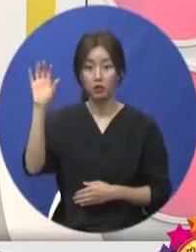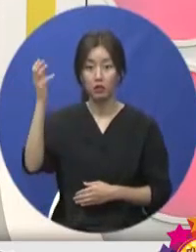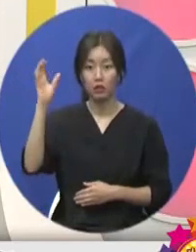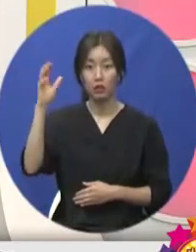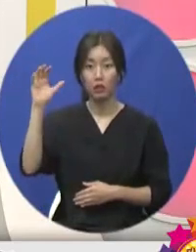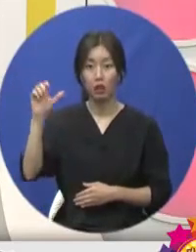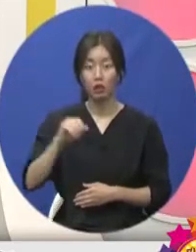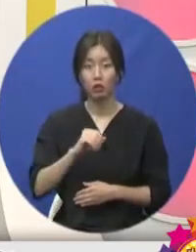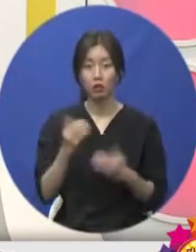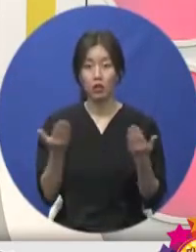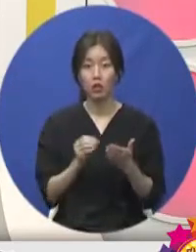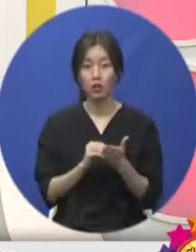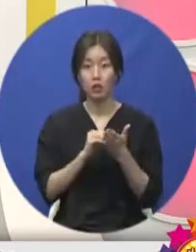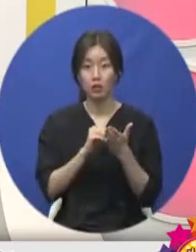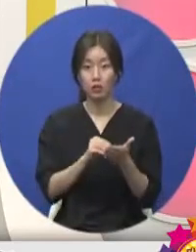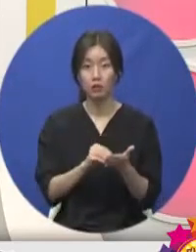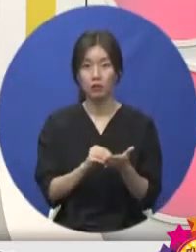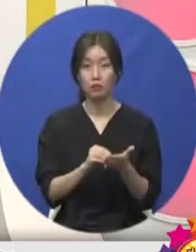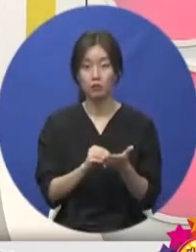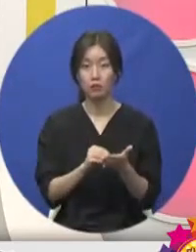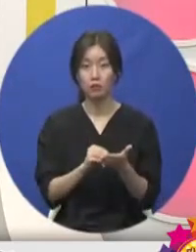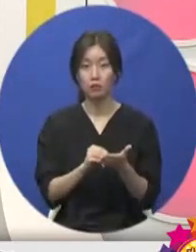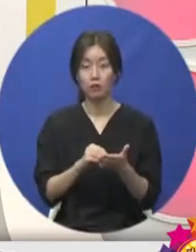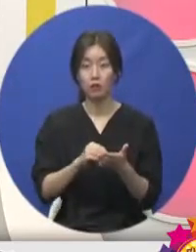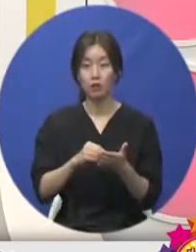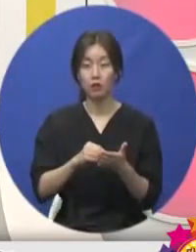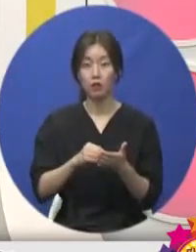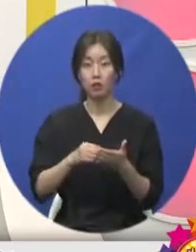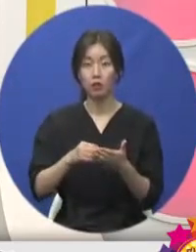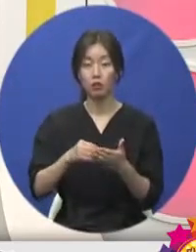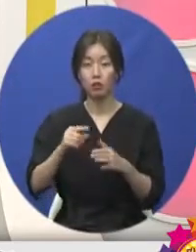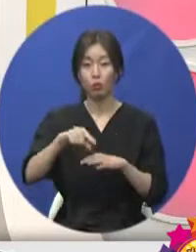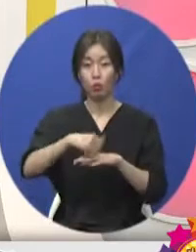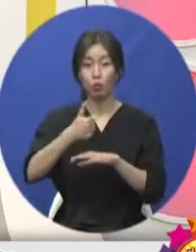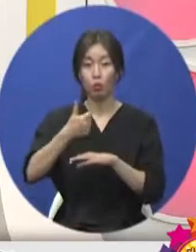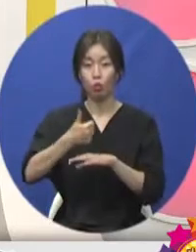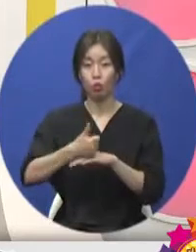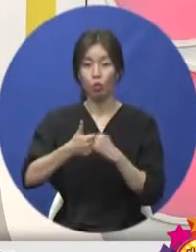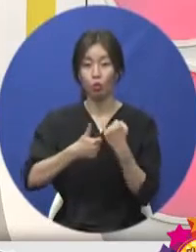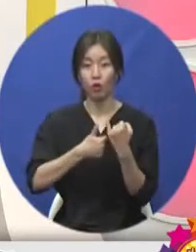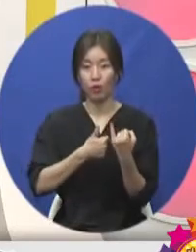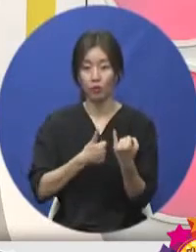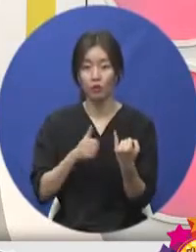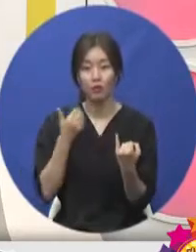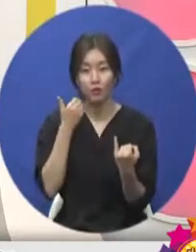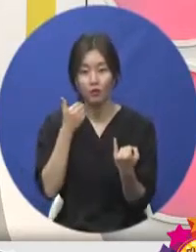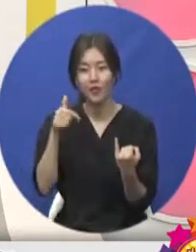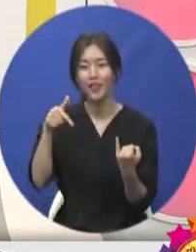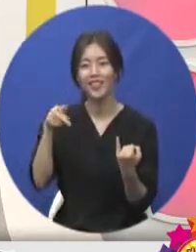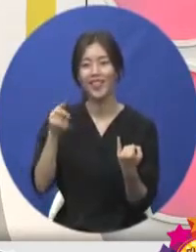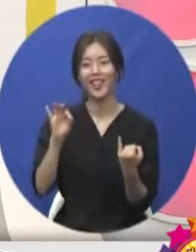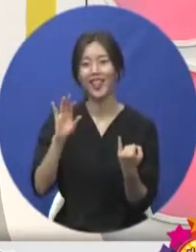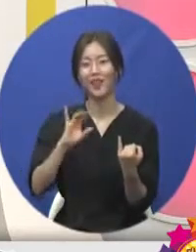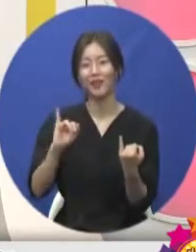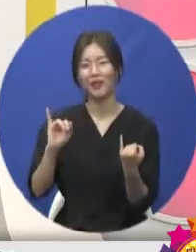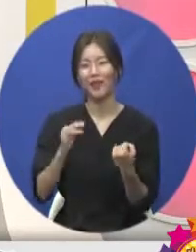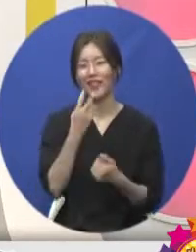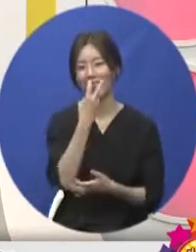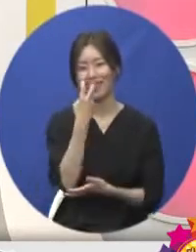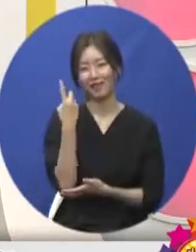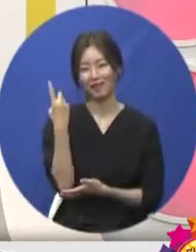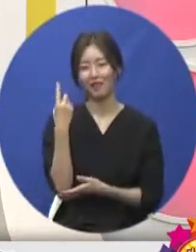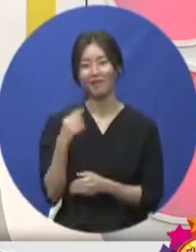누구야? 새콤을 가지고 취직한 왕비가 바로. 어. 경비지. 경비. 그거 못